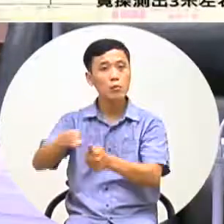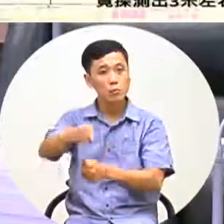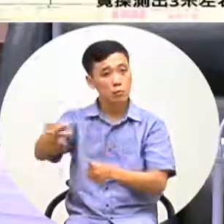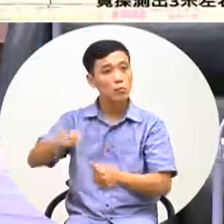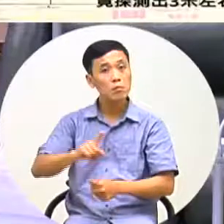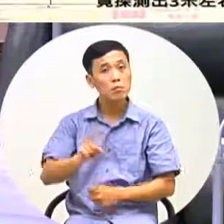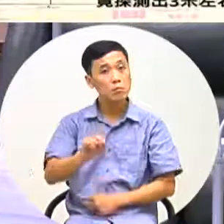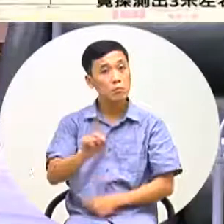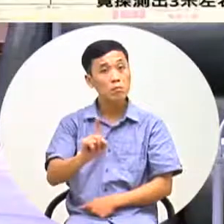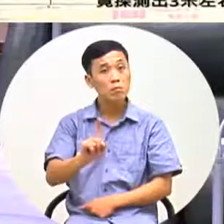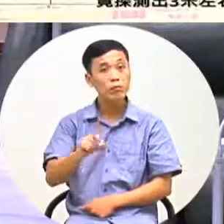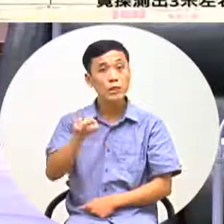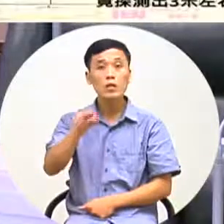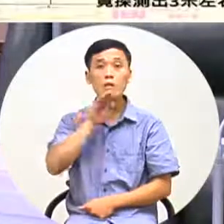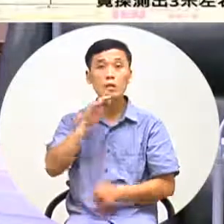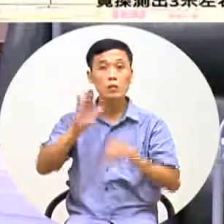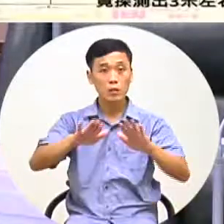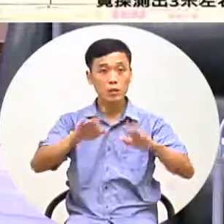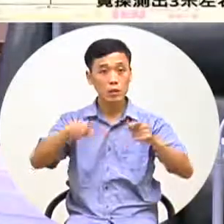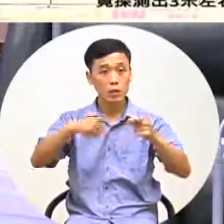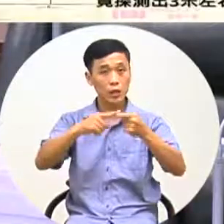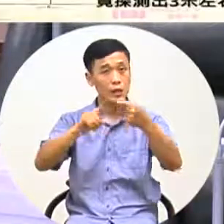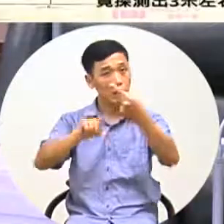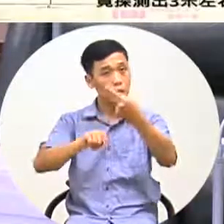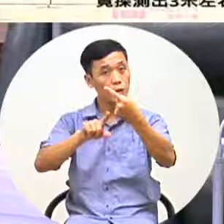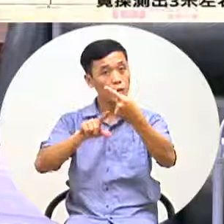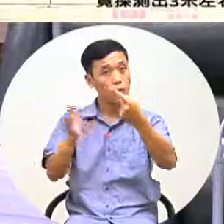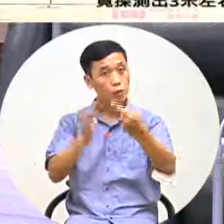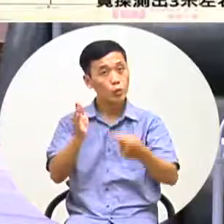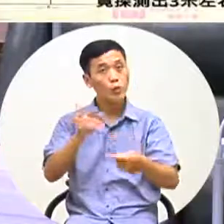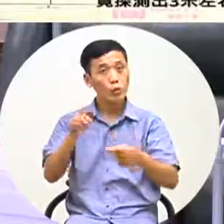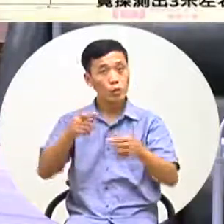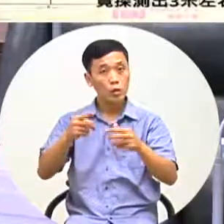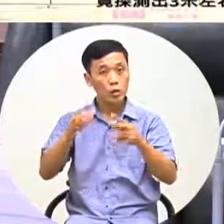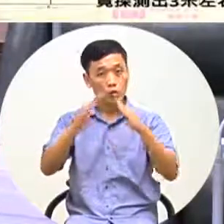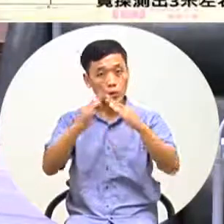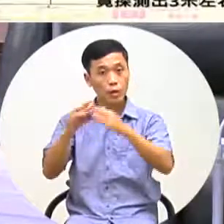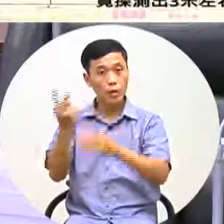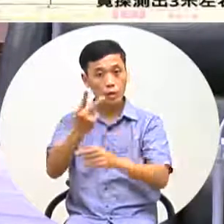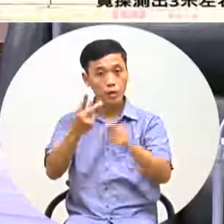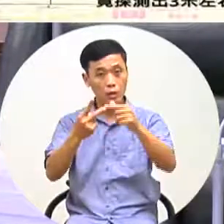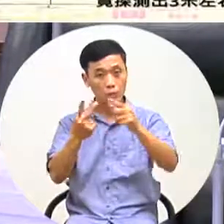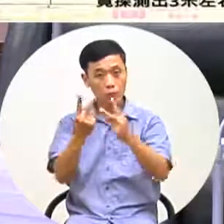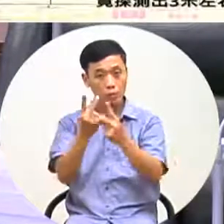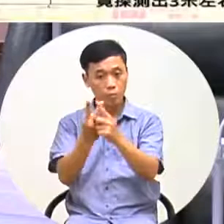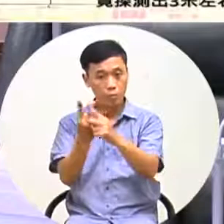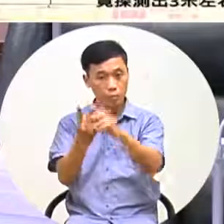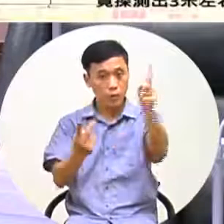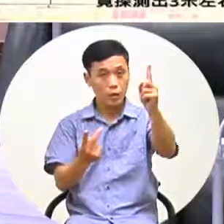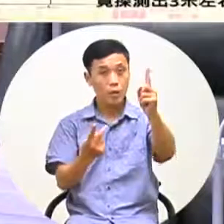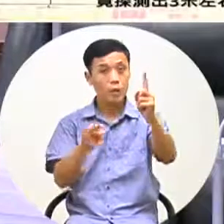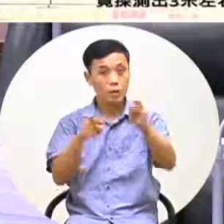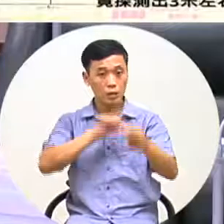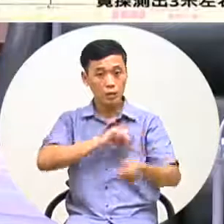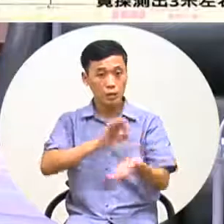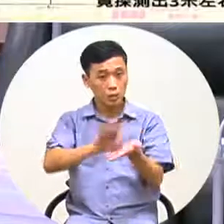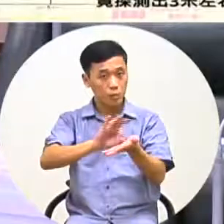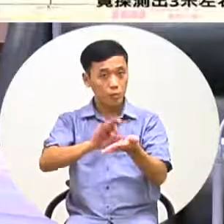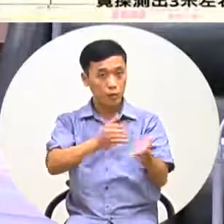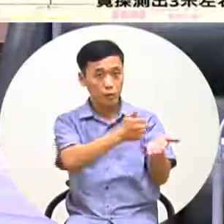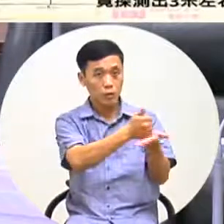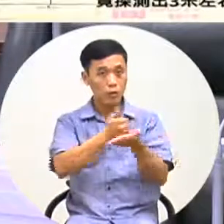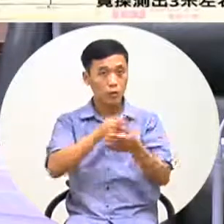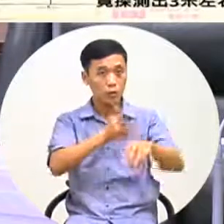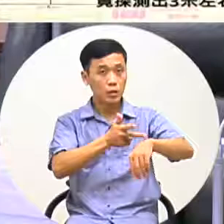年年初其中一个住户，他们自己花钱请技师工会去做探地雷达，在他